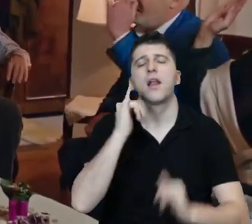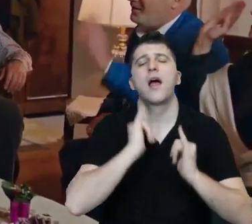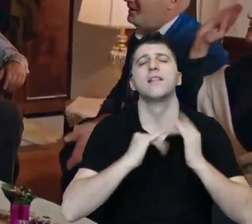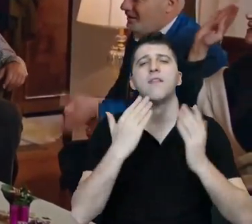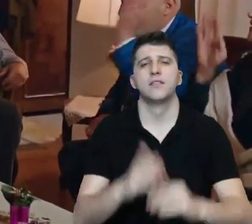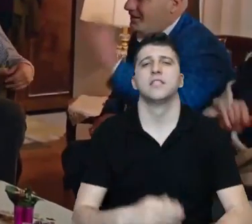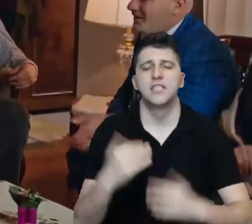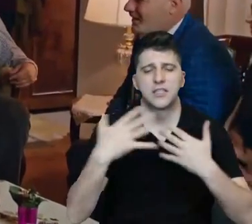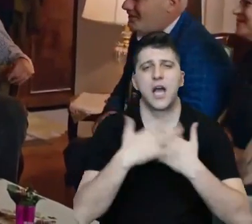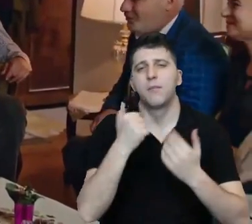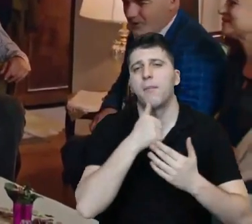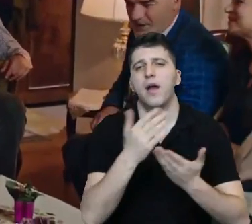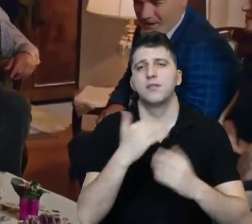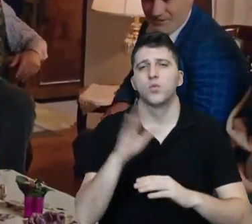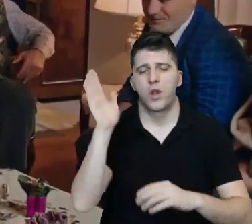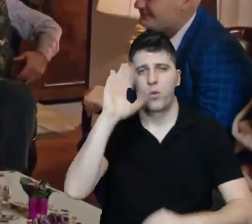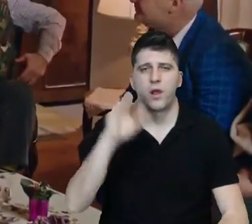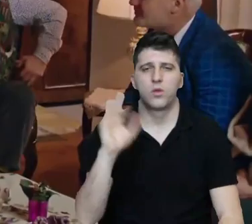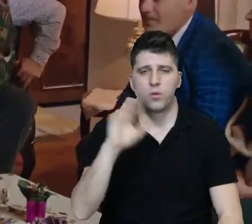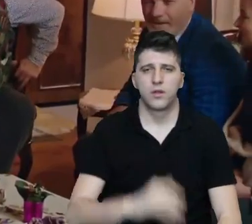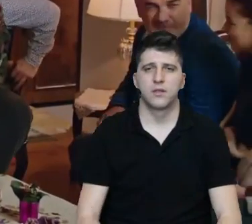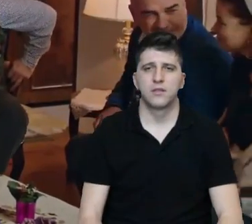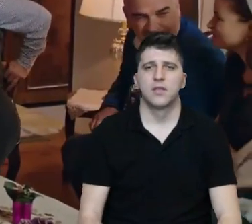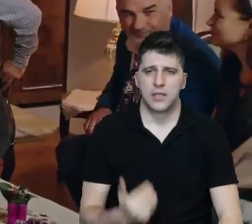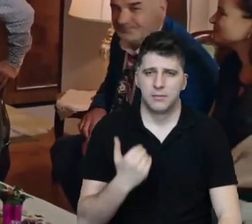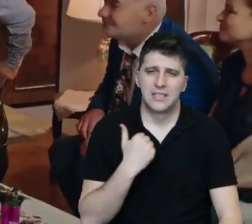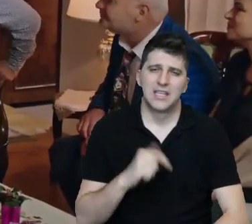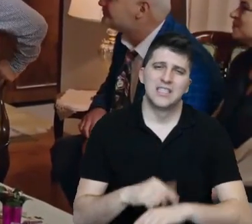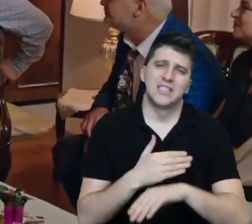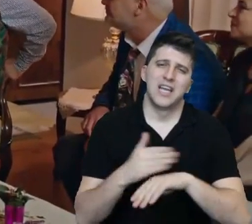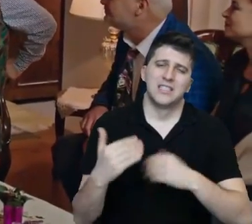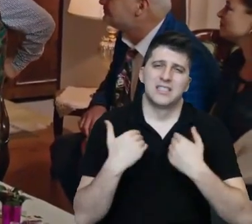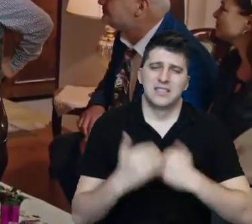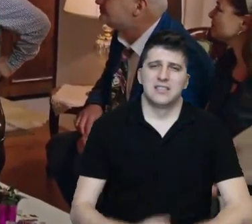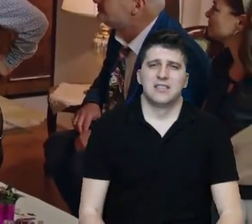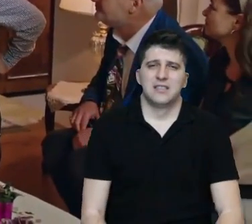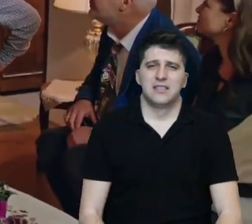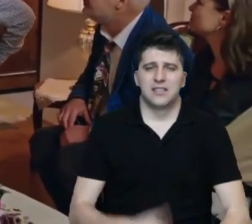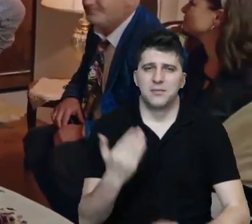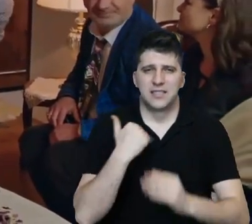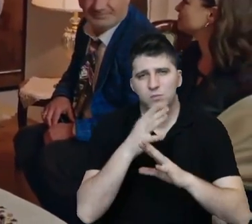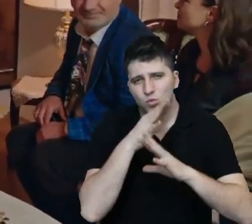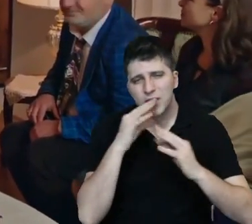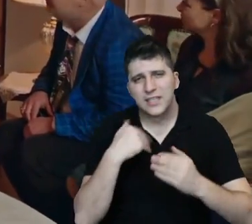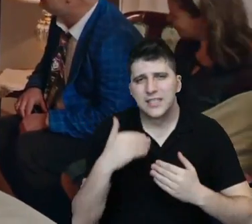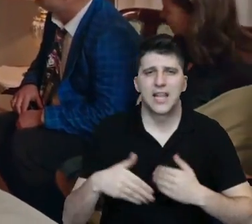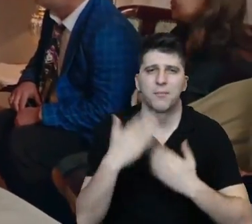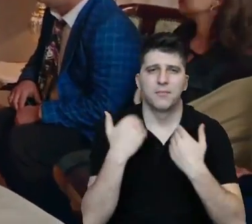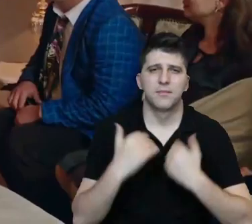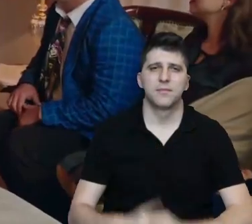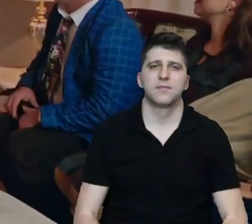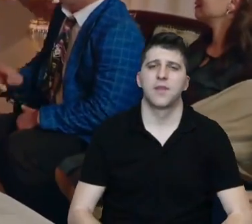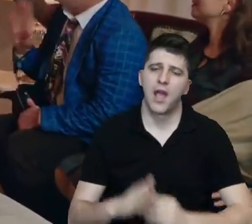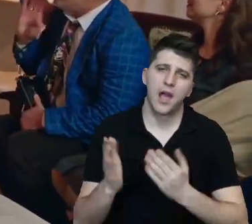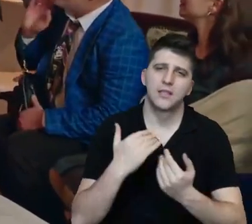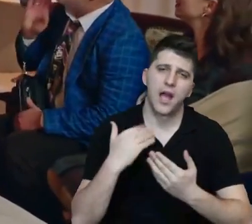versin hepinize. Hadi baba. Hadi baba. Güle güle. Hadi efendim biz de geç oldu. Kalktı. Hadi biz de müsaadenizi isteyelim. Biz de kalkalım.